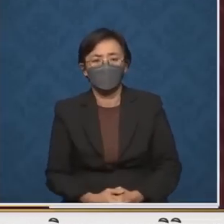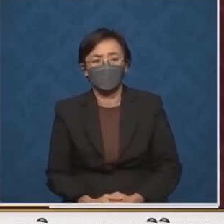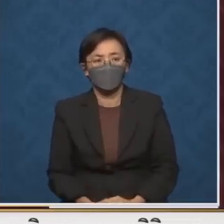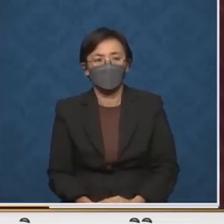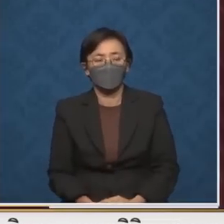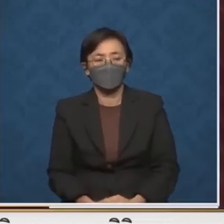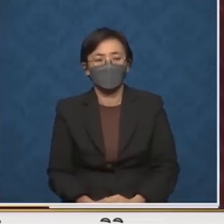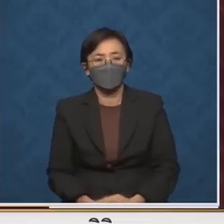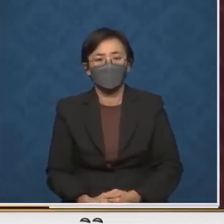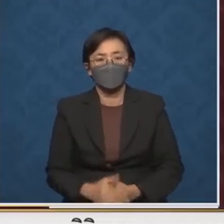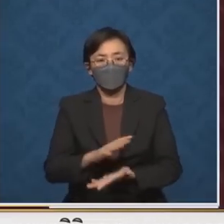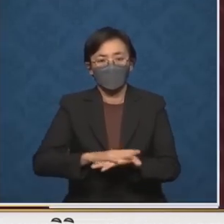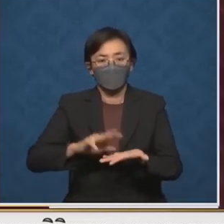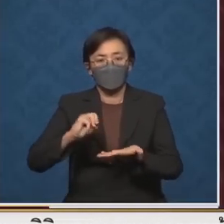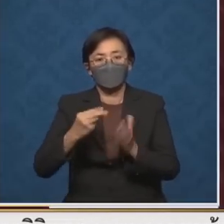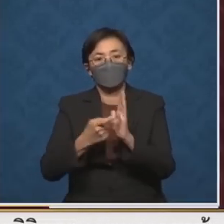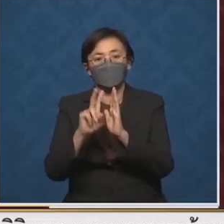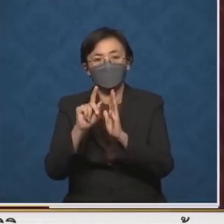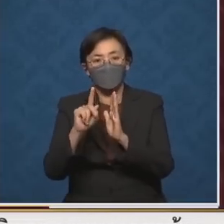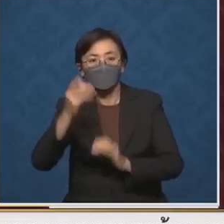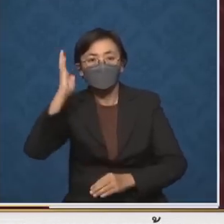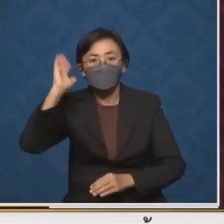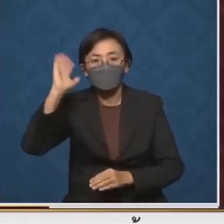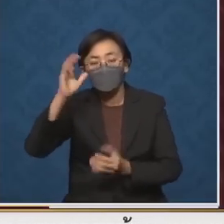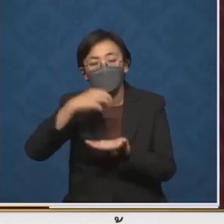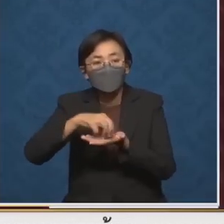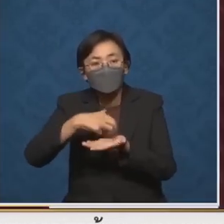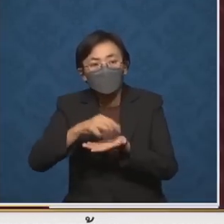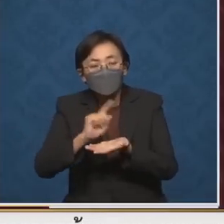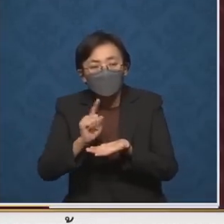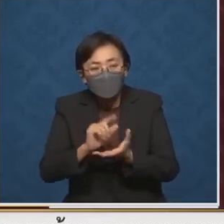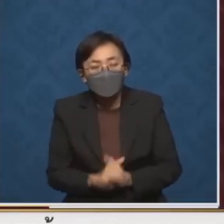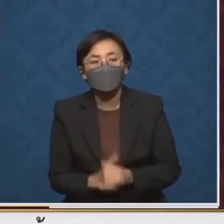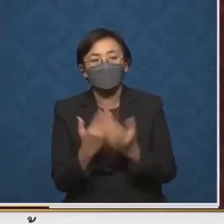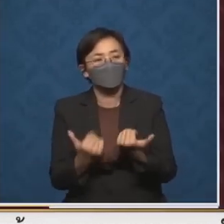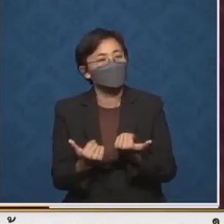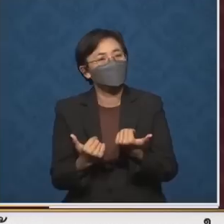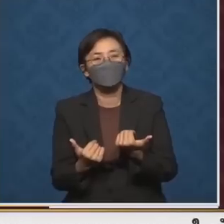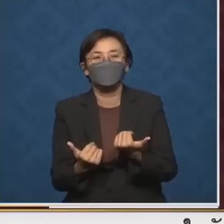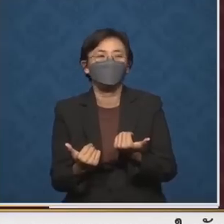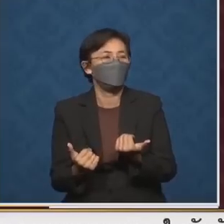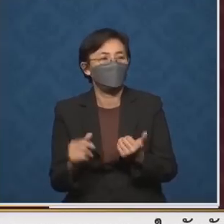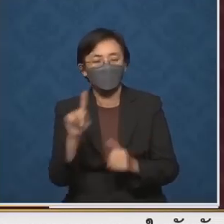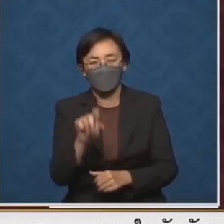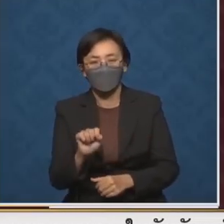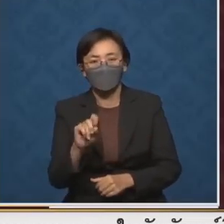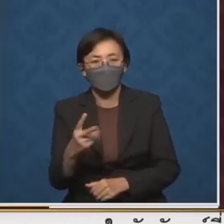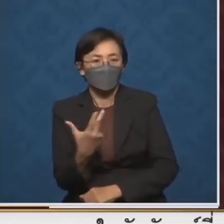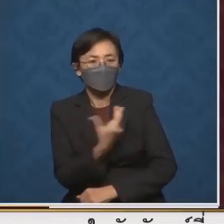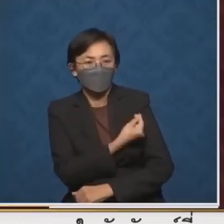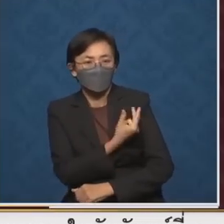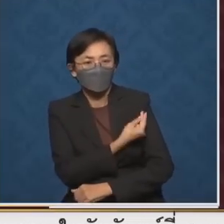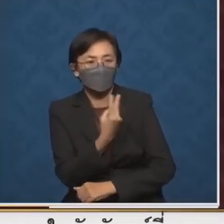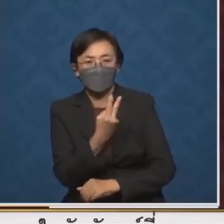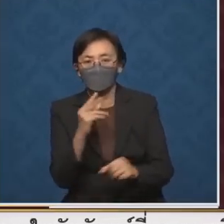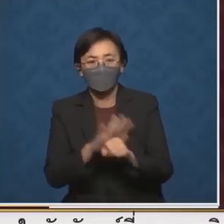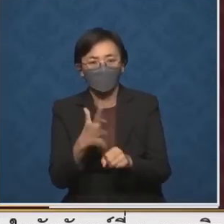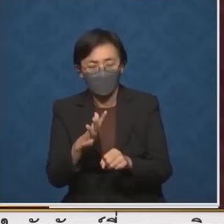Sino ๆ เอาไมอยู่แน่นอนแล้วให้ Boost